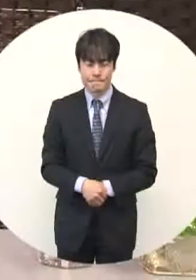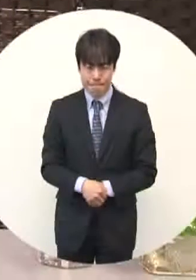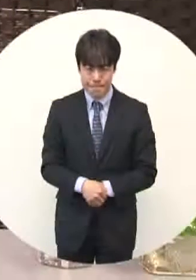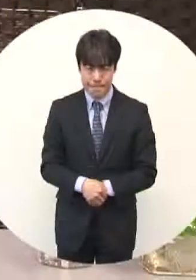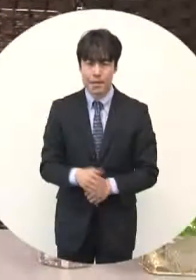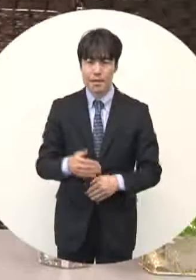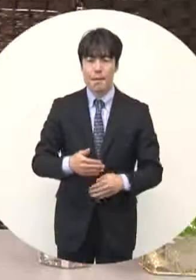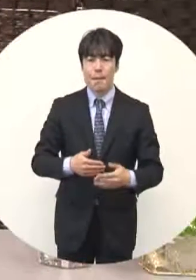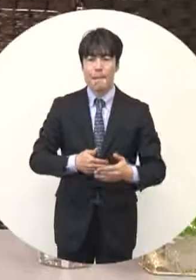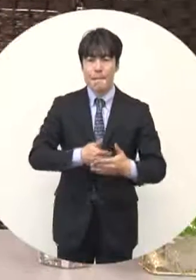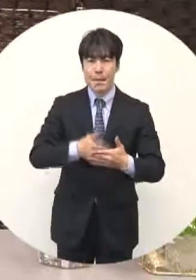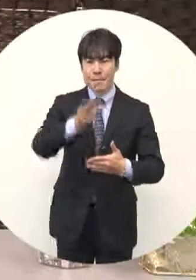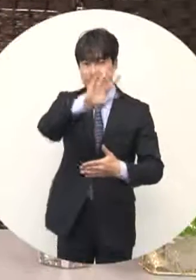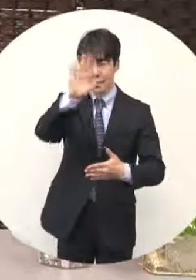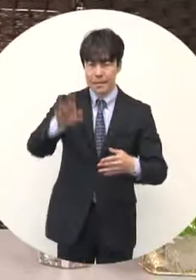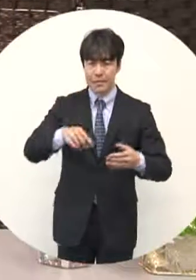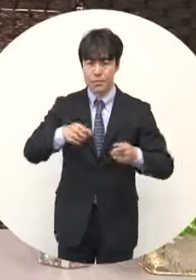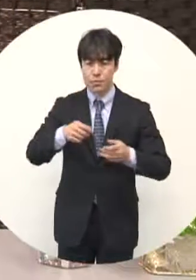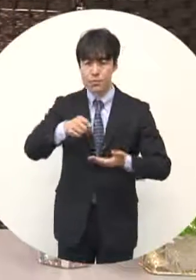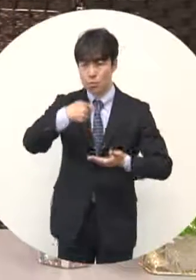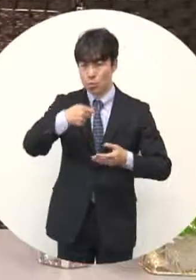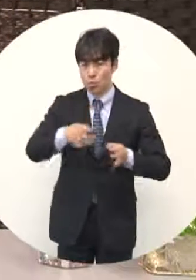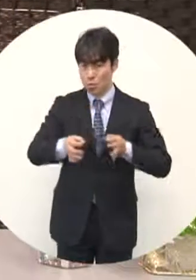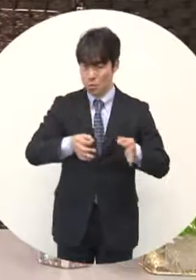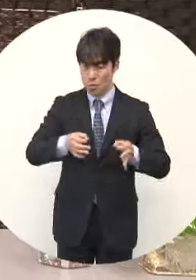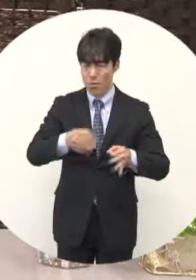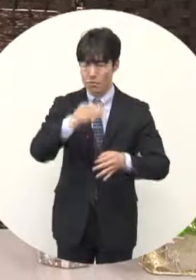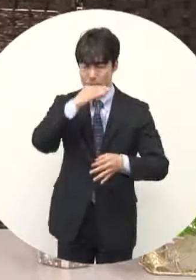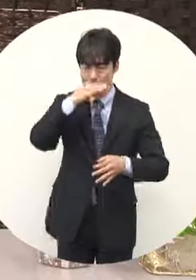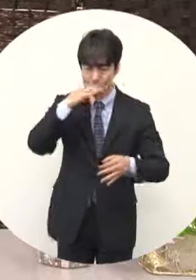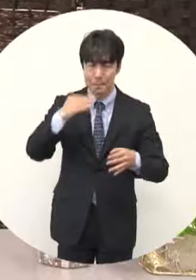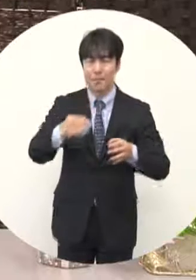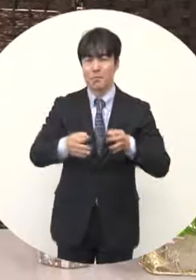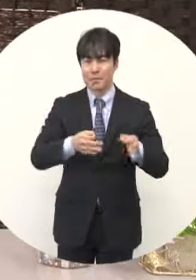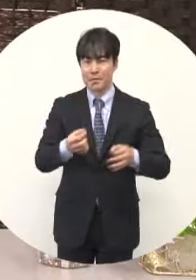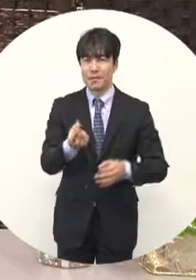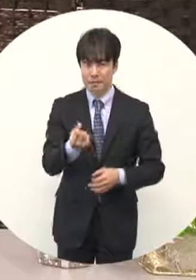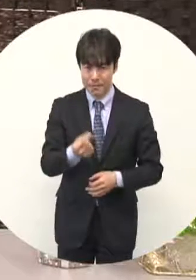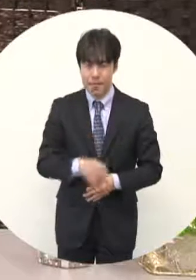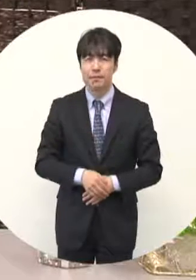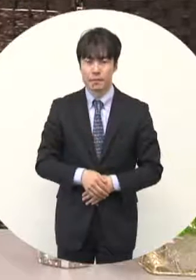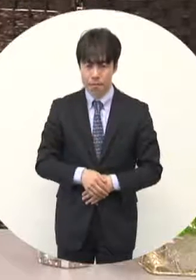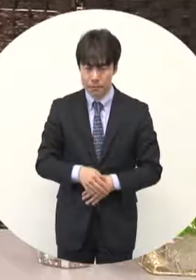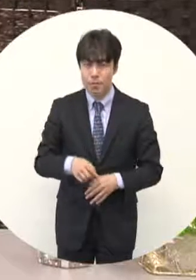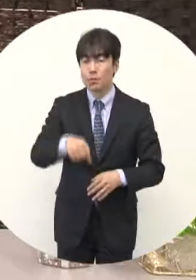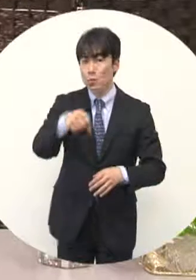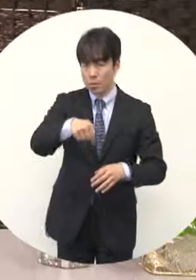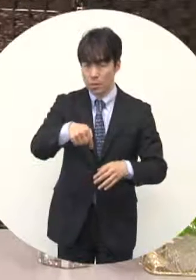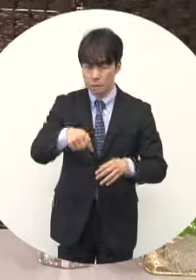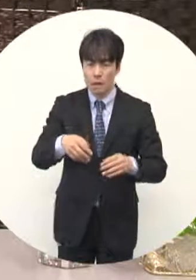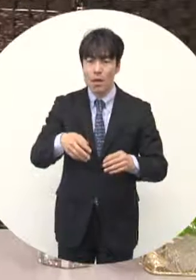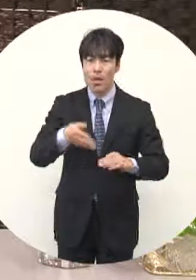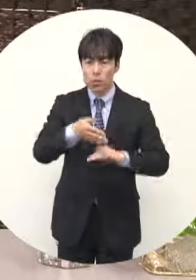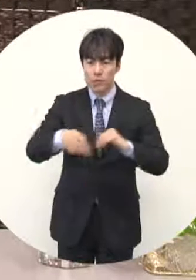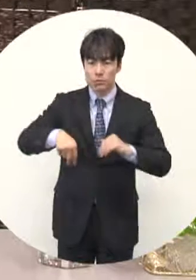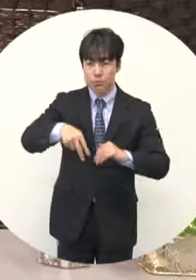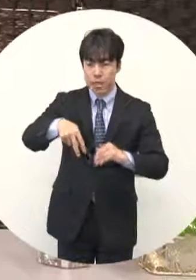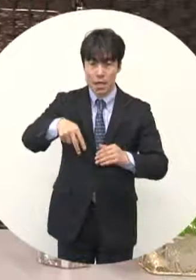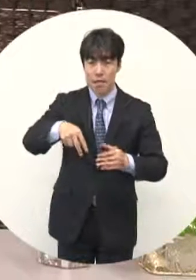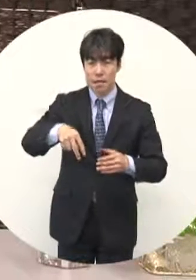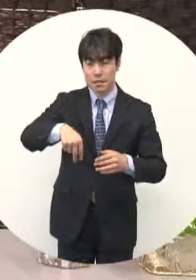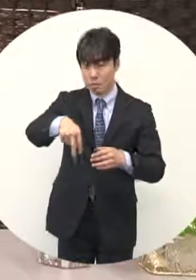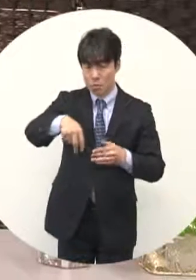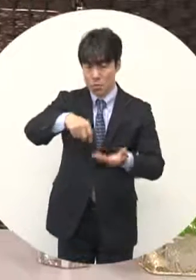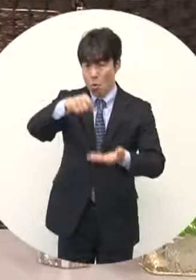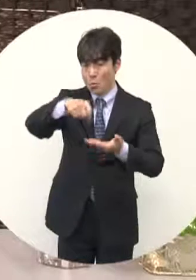満天食堂、素敵なお店でしたね。さて、スタジオにはコシブラ散歩のお土産が届きました